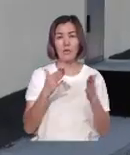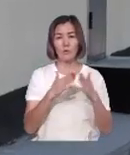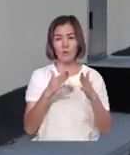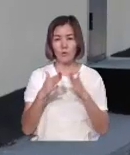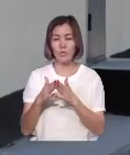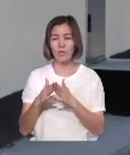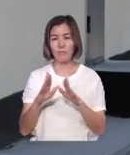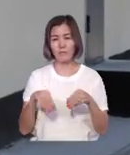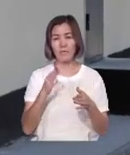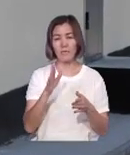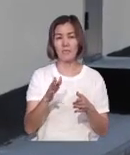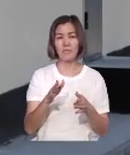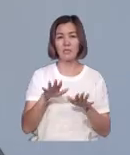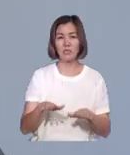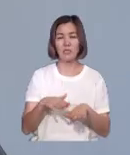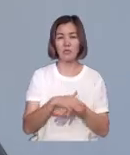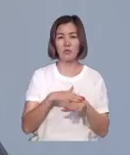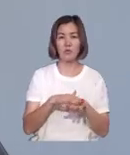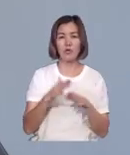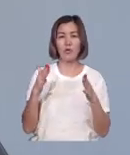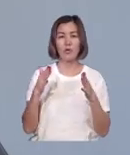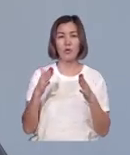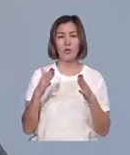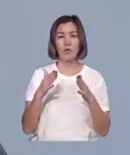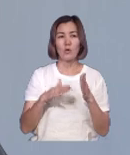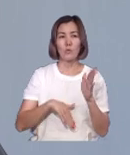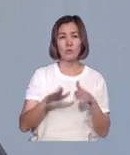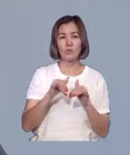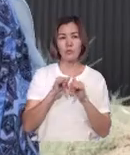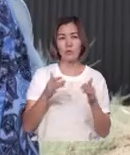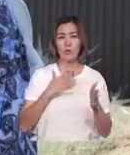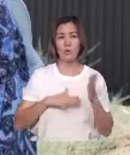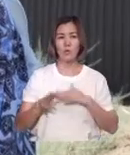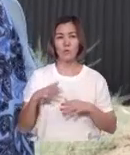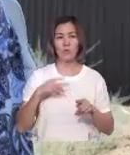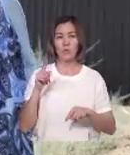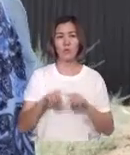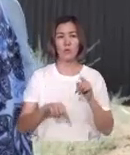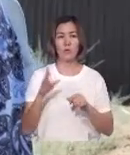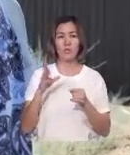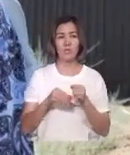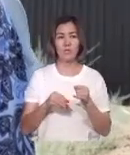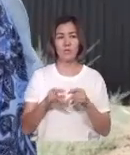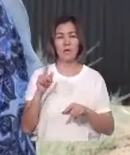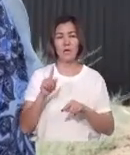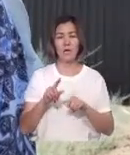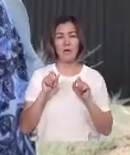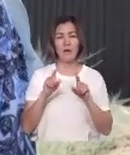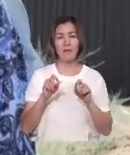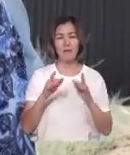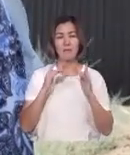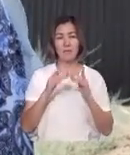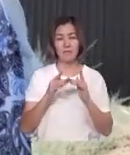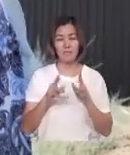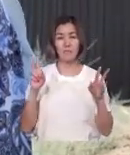биыл қолданысқа берілмек. Жергілікті тұрғындар ауылдағы оң өзгеріске қуануда. Туған жерім алтын бесігім дейміз ғой, енді міне